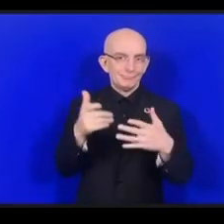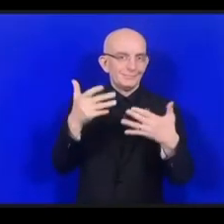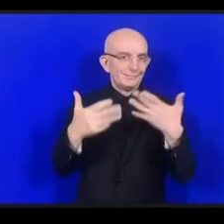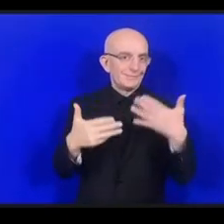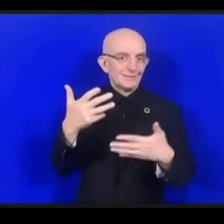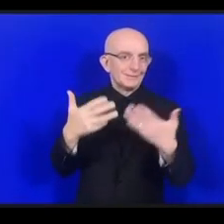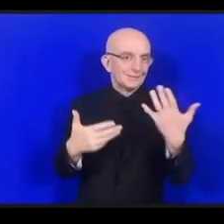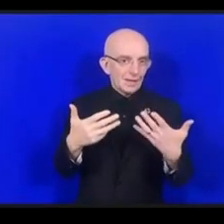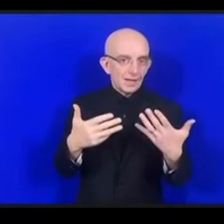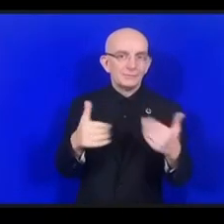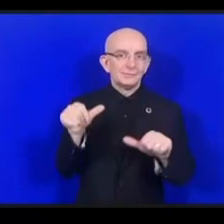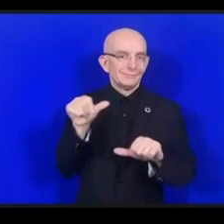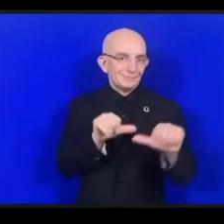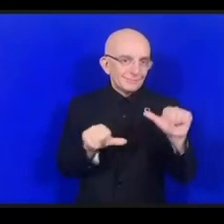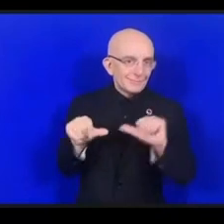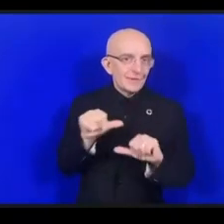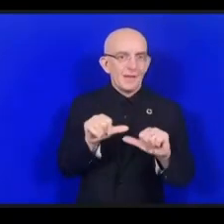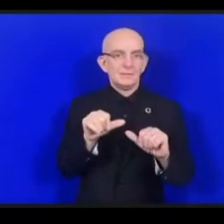可及度